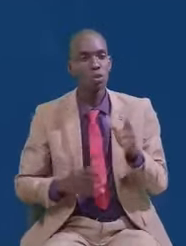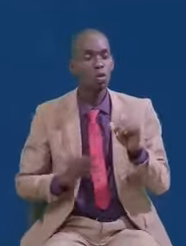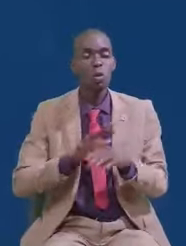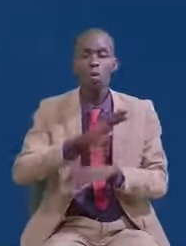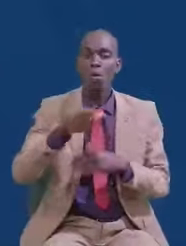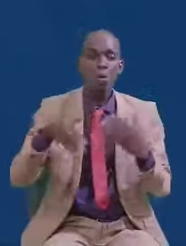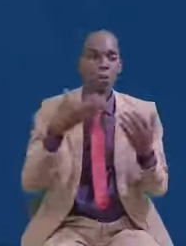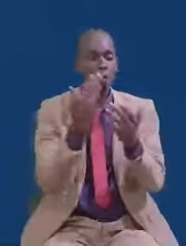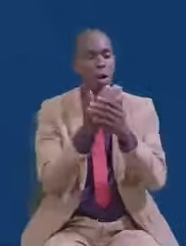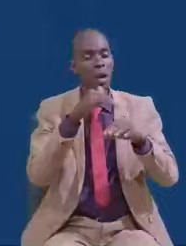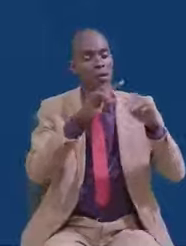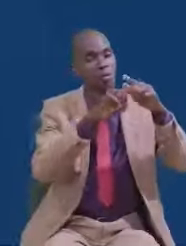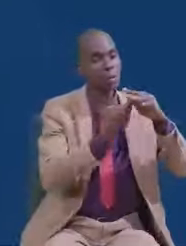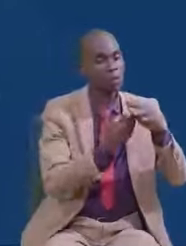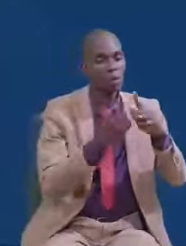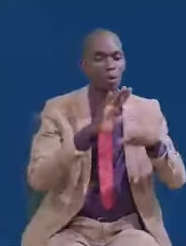tous.